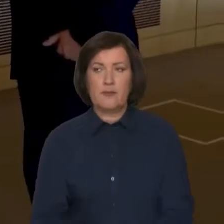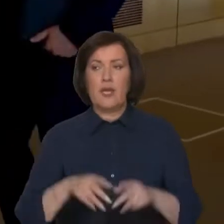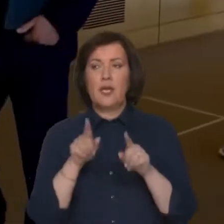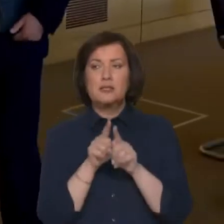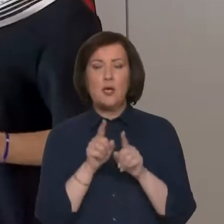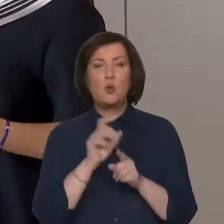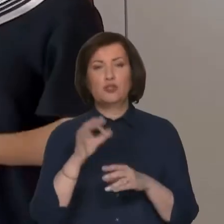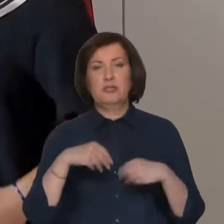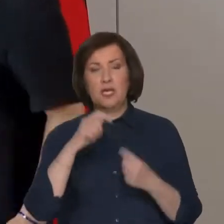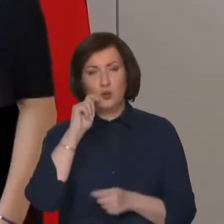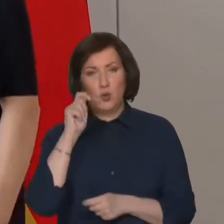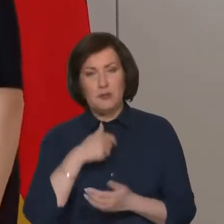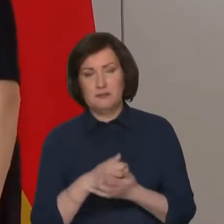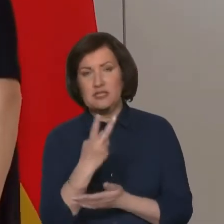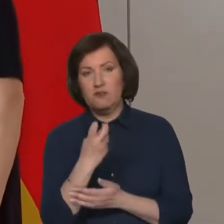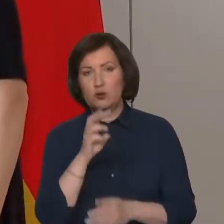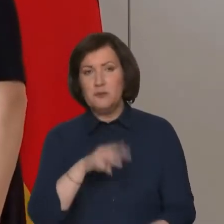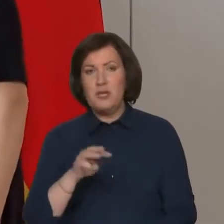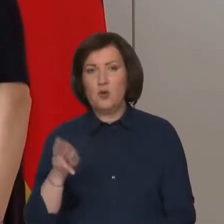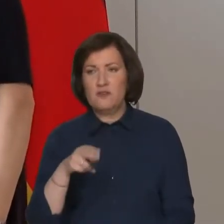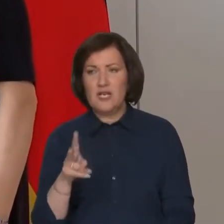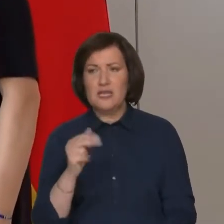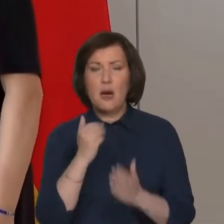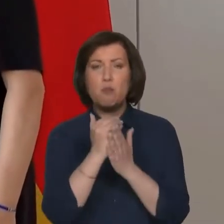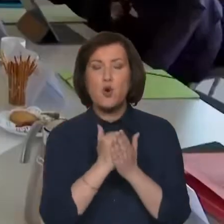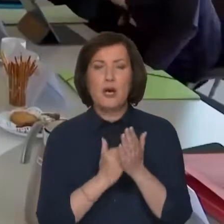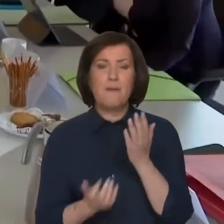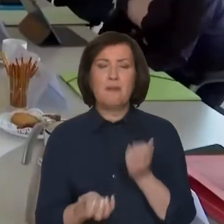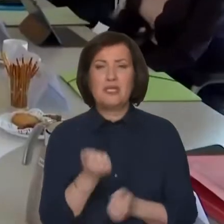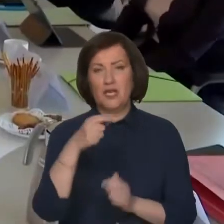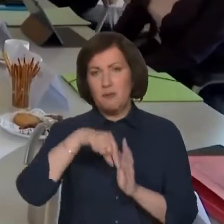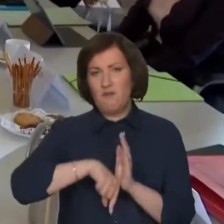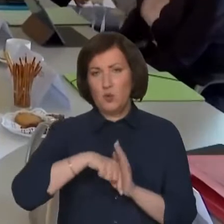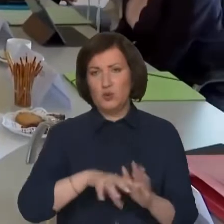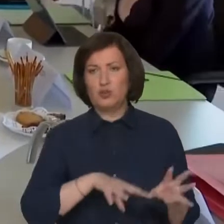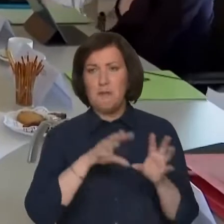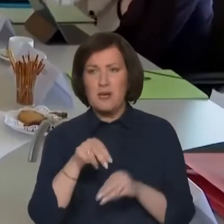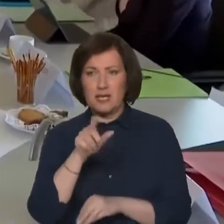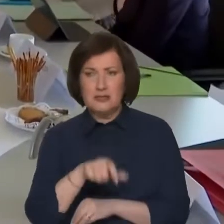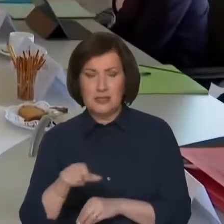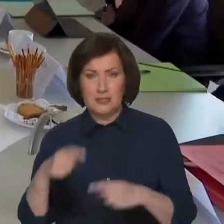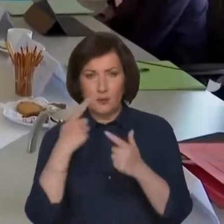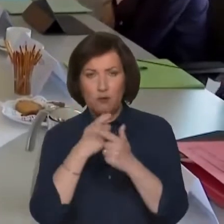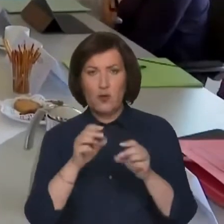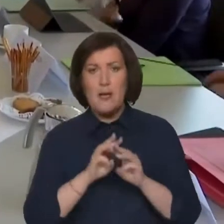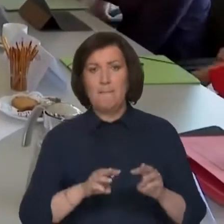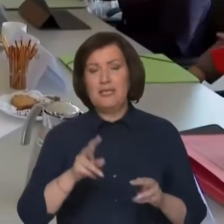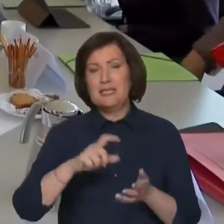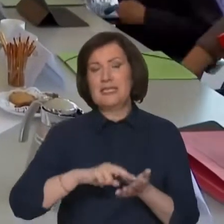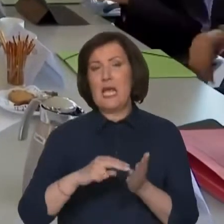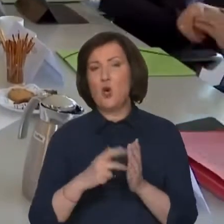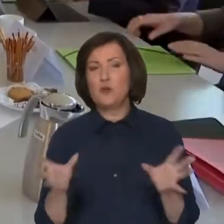Також Німеччина дасть Україні близько 200 мільйонів євро на програми підтримки внутрішніх переселенців. Про таке повідомила міністр